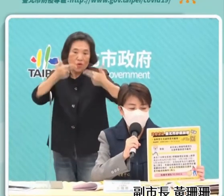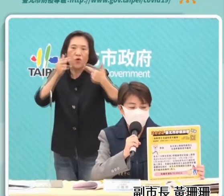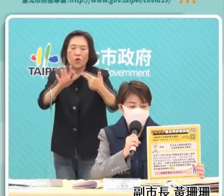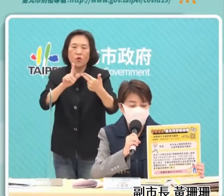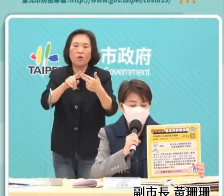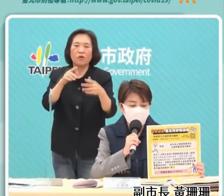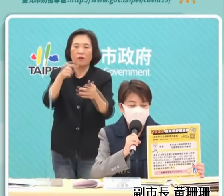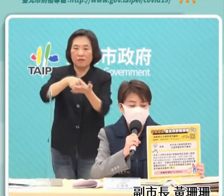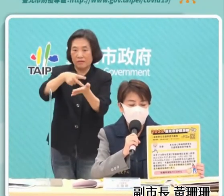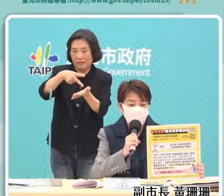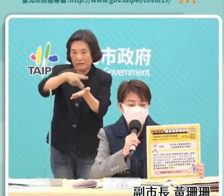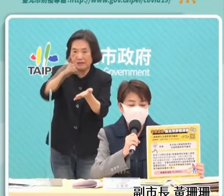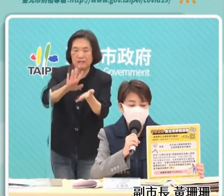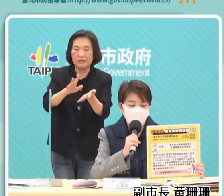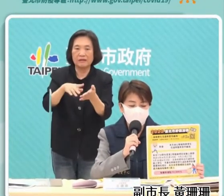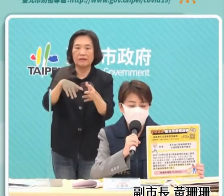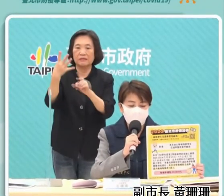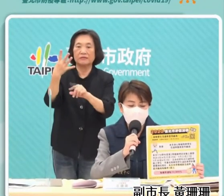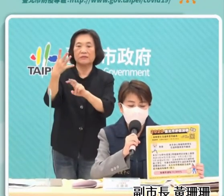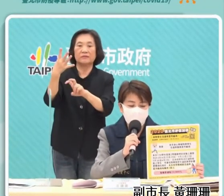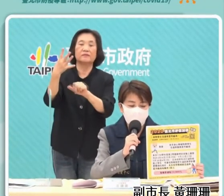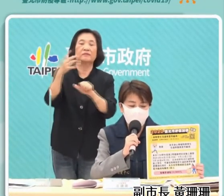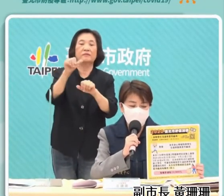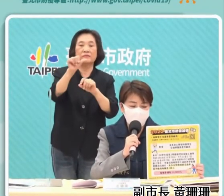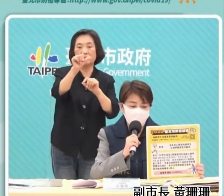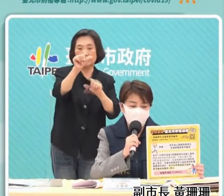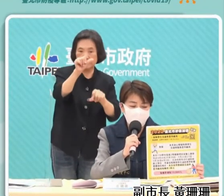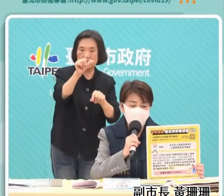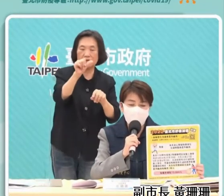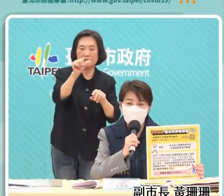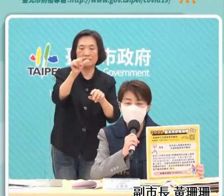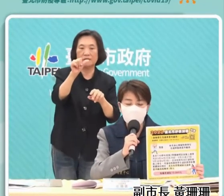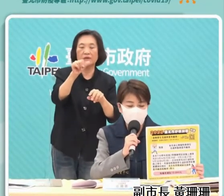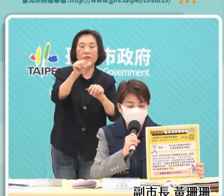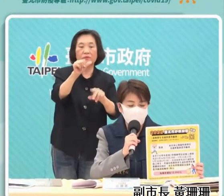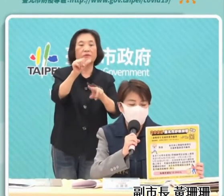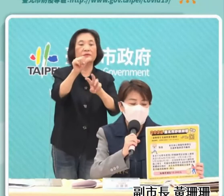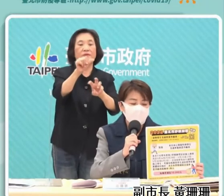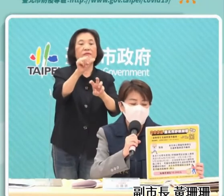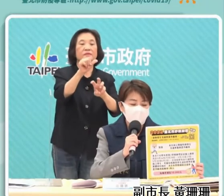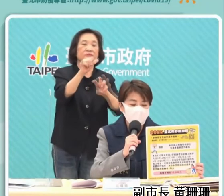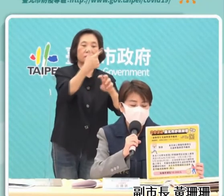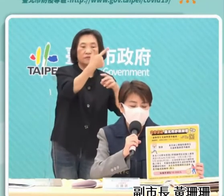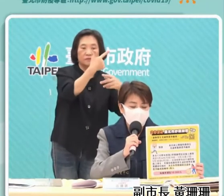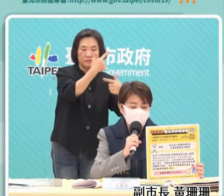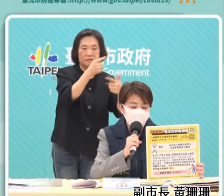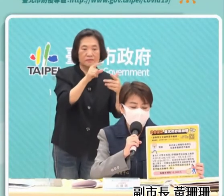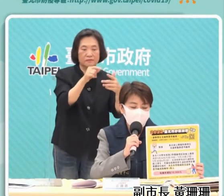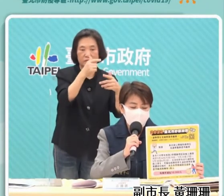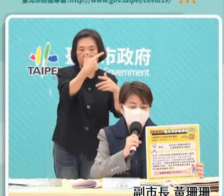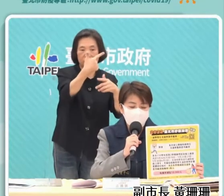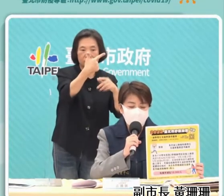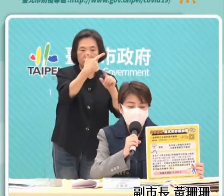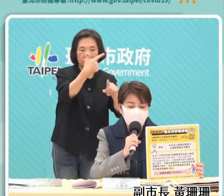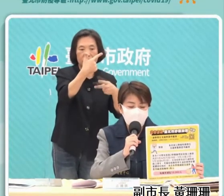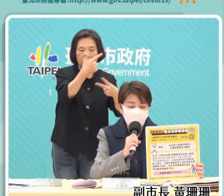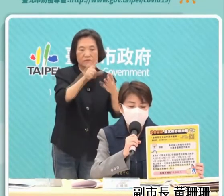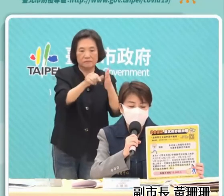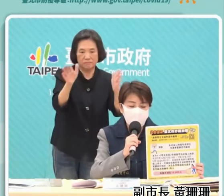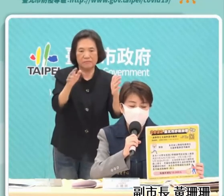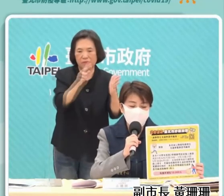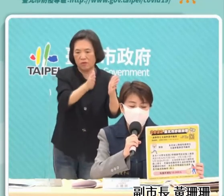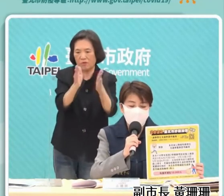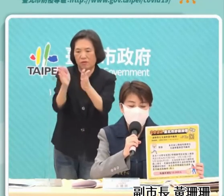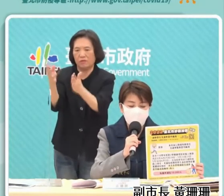共计三次，4月25到29日、5月23到27日、5月30到6月2号。所以这个期间很